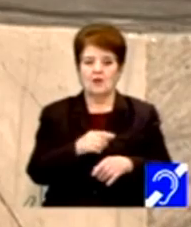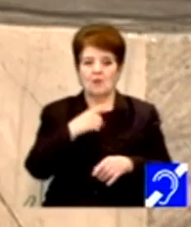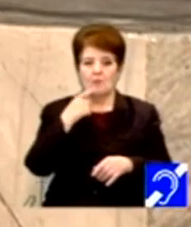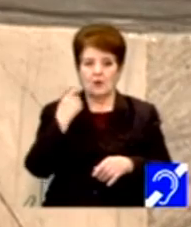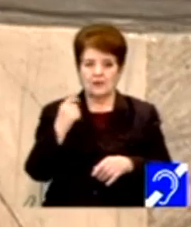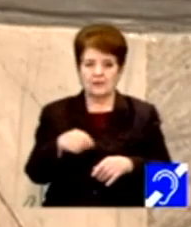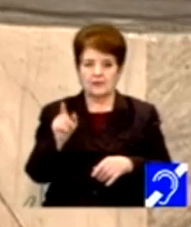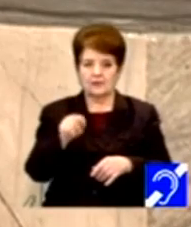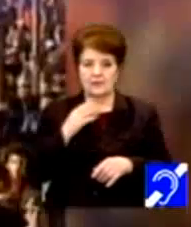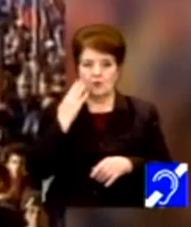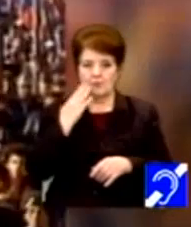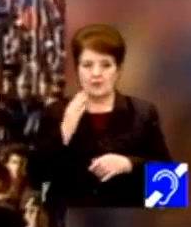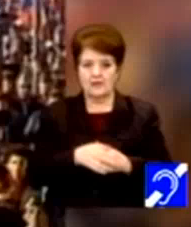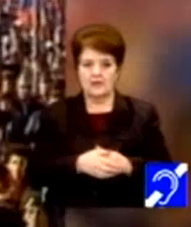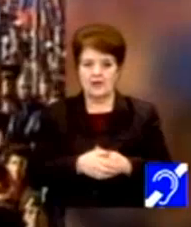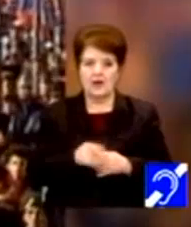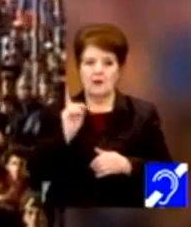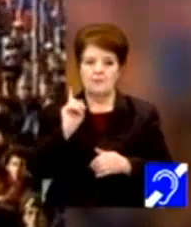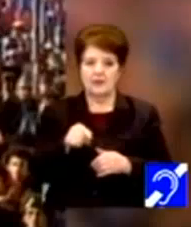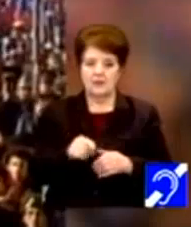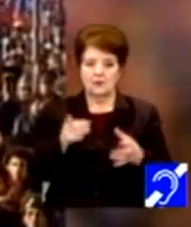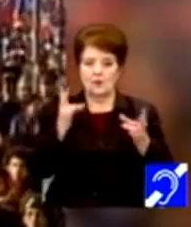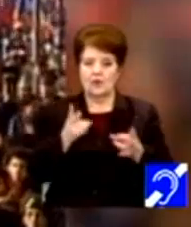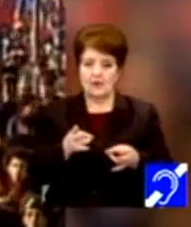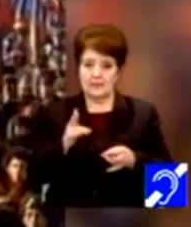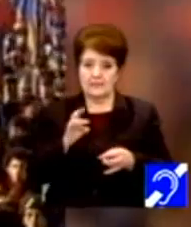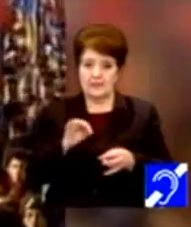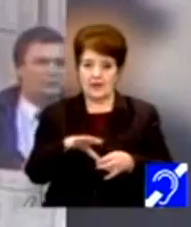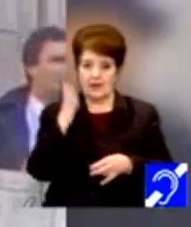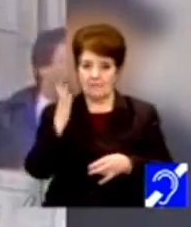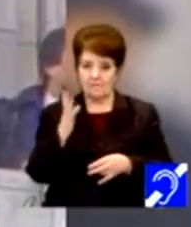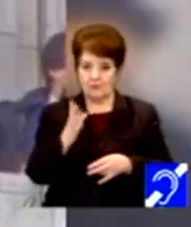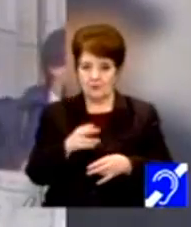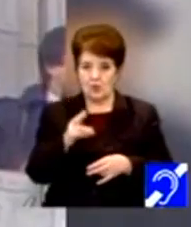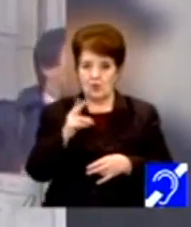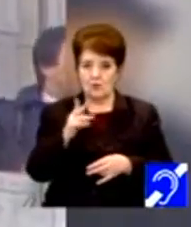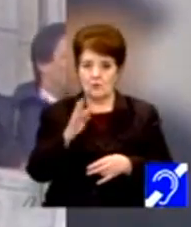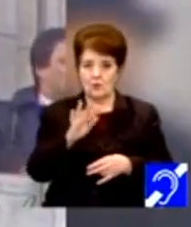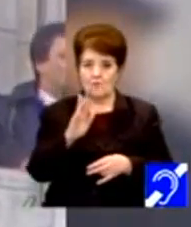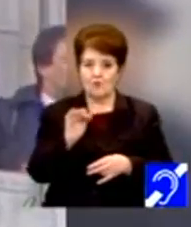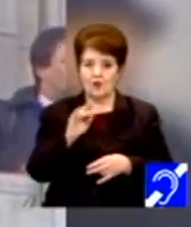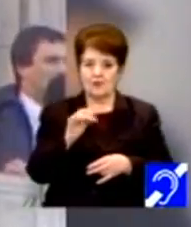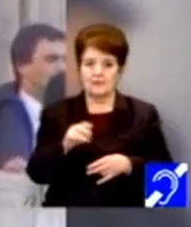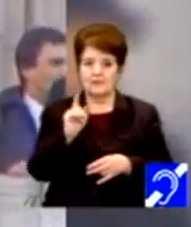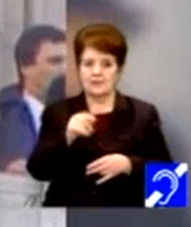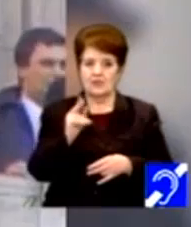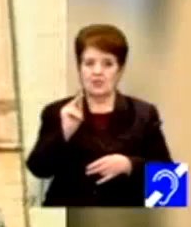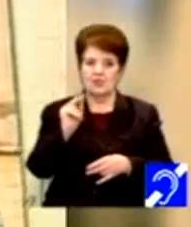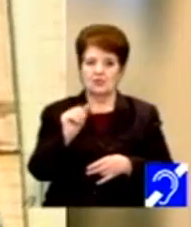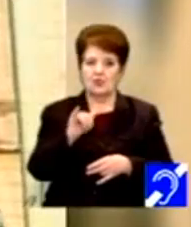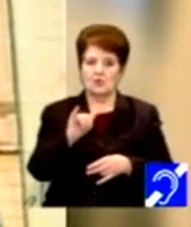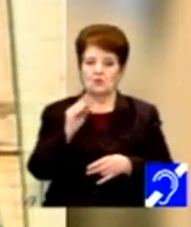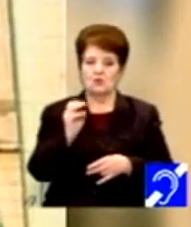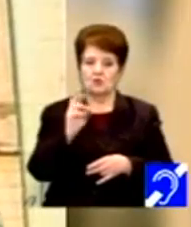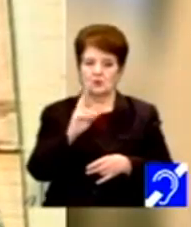politică din România, pentru că criza care a fost provocată de regimul ceaușist, prin politicile